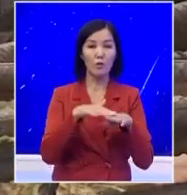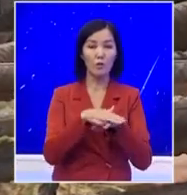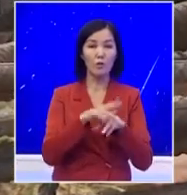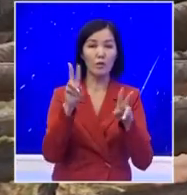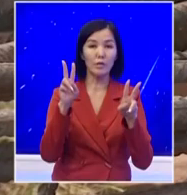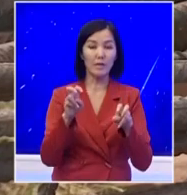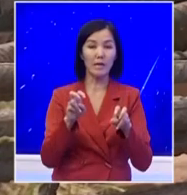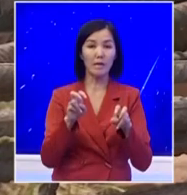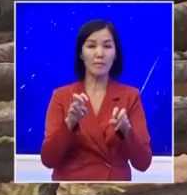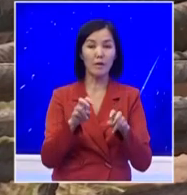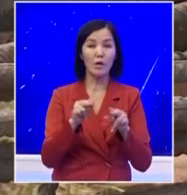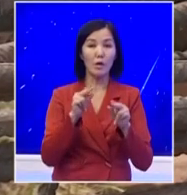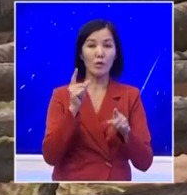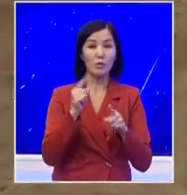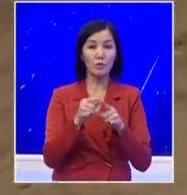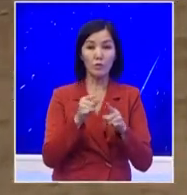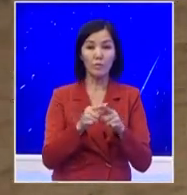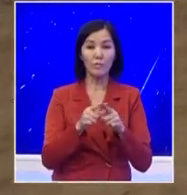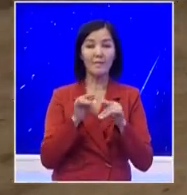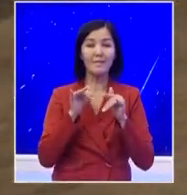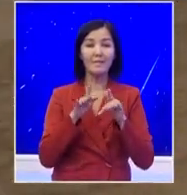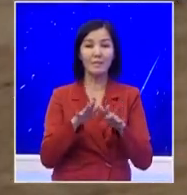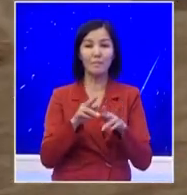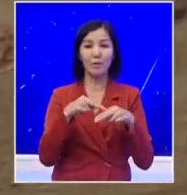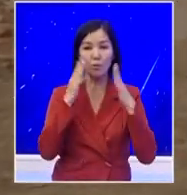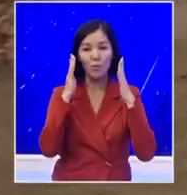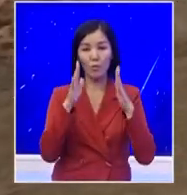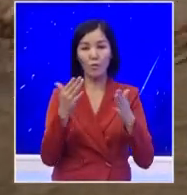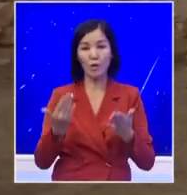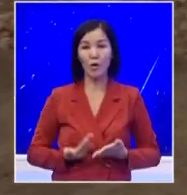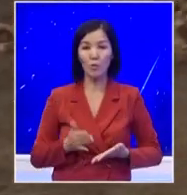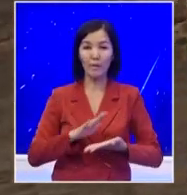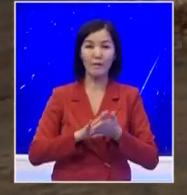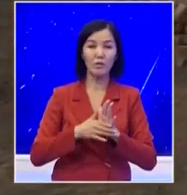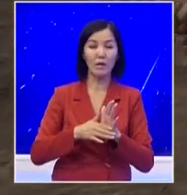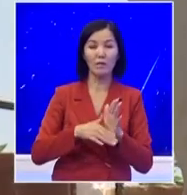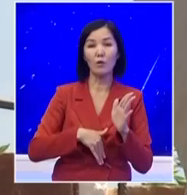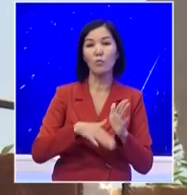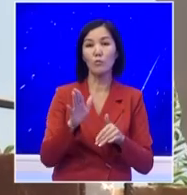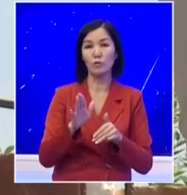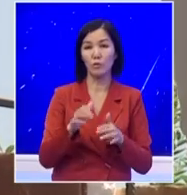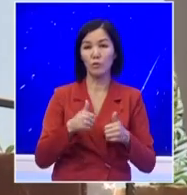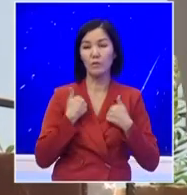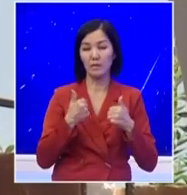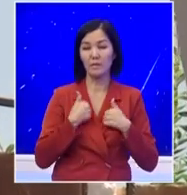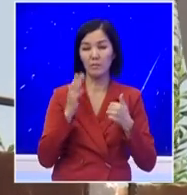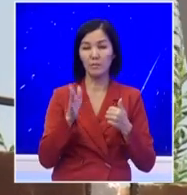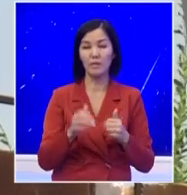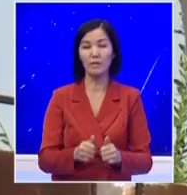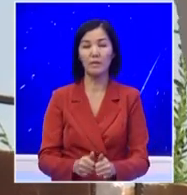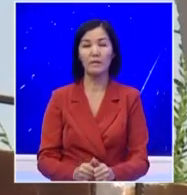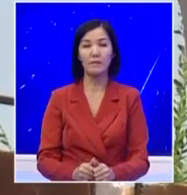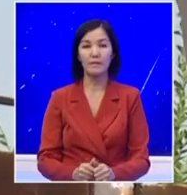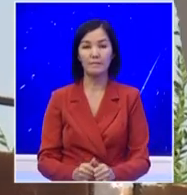мәселелеріне тек сөзбен емес, іс жүзінде көңіл бөлініп, олардың әлеуметтік жағдайлары шешілуде дейді аудандық еңбекпен қамту